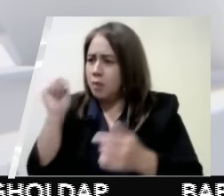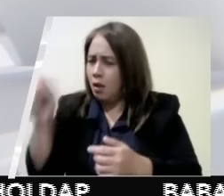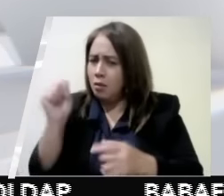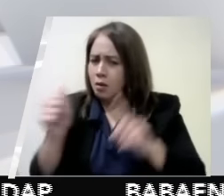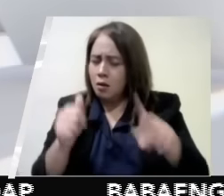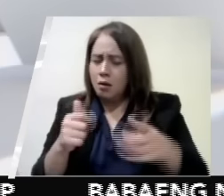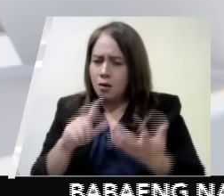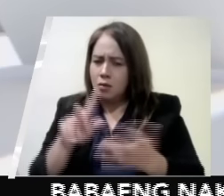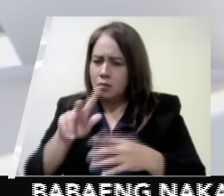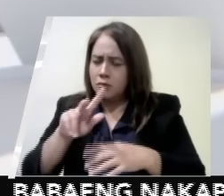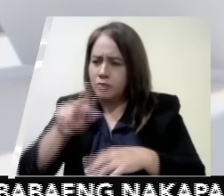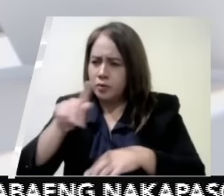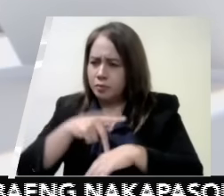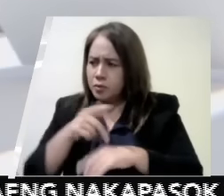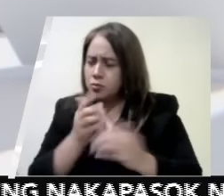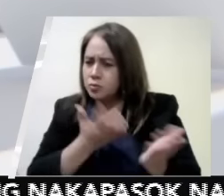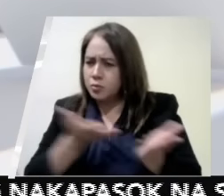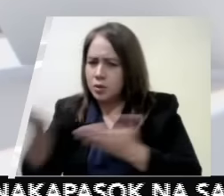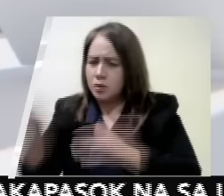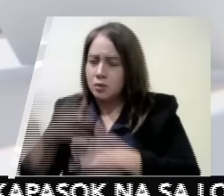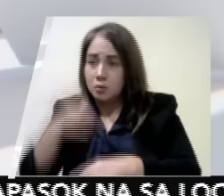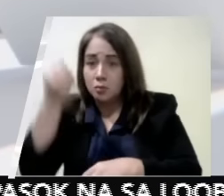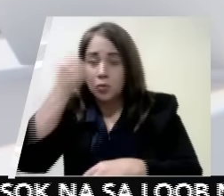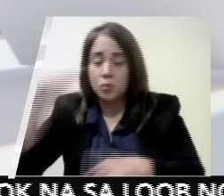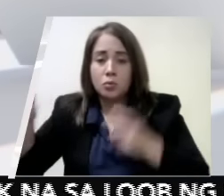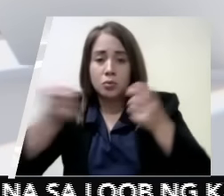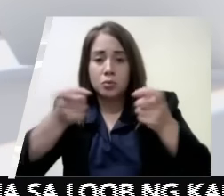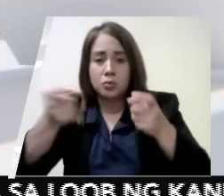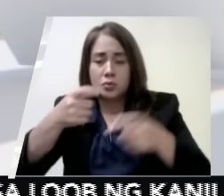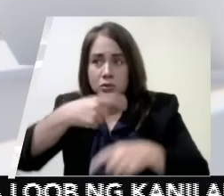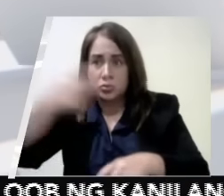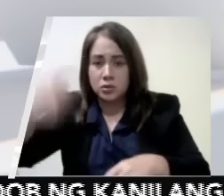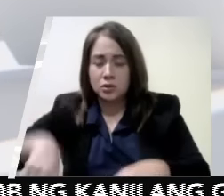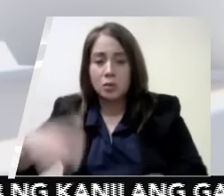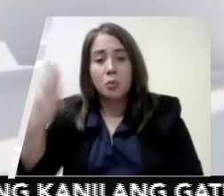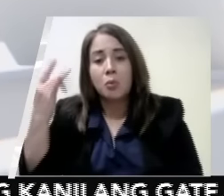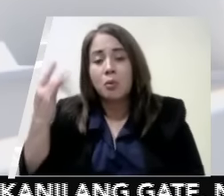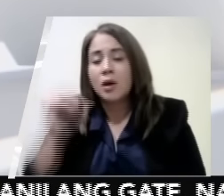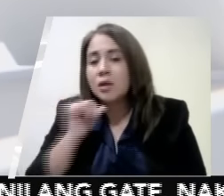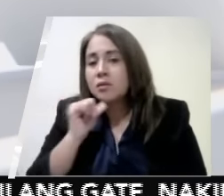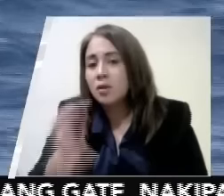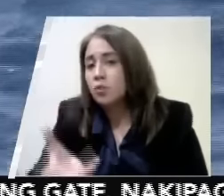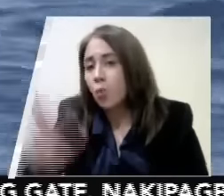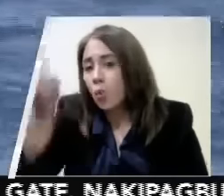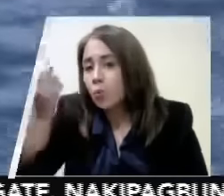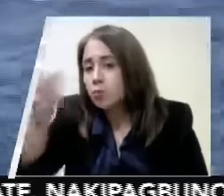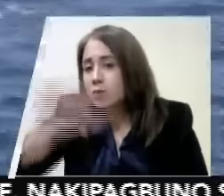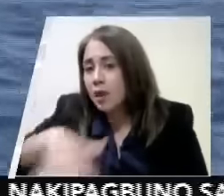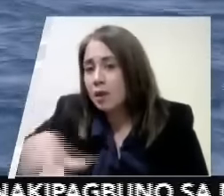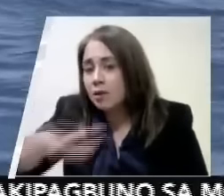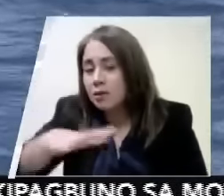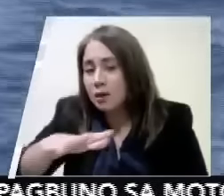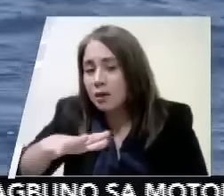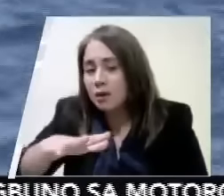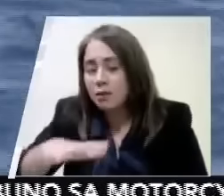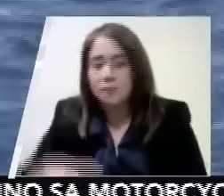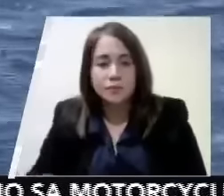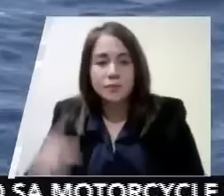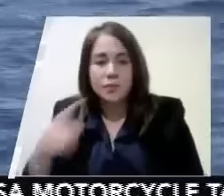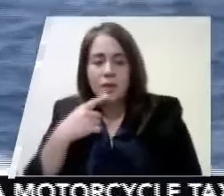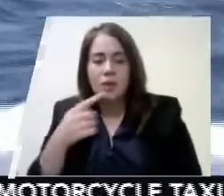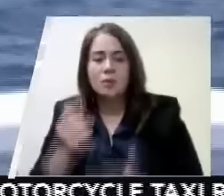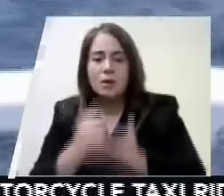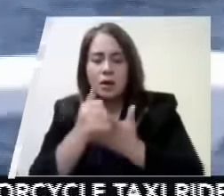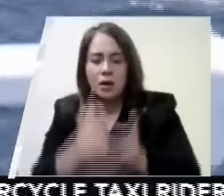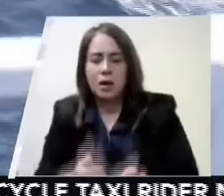Hindi raw ito paglabag sa soberanya ng China dahil hindi nila legal na pag-aari ang dagat. Makatutulong din daw na isapubliko ang